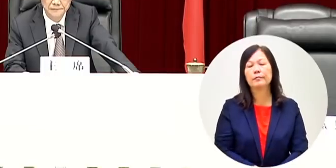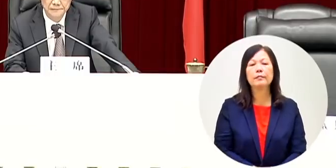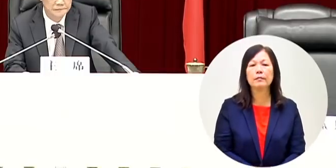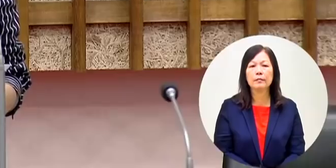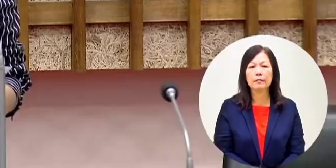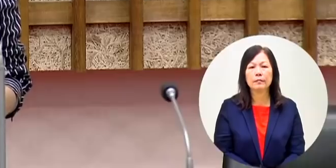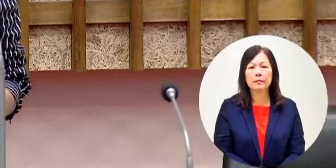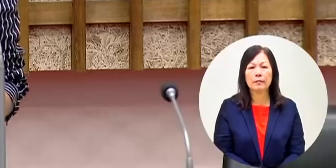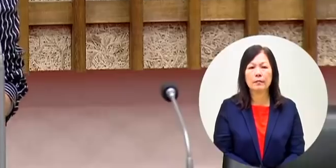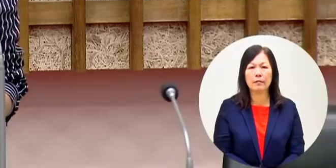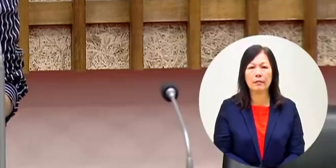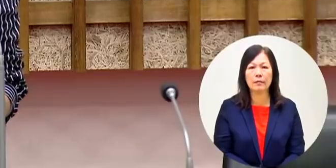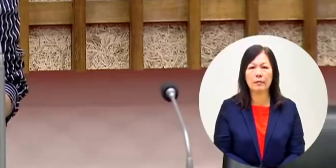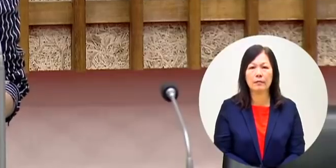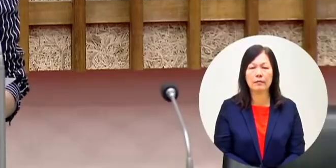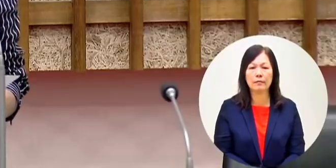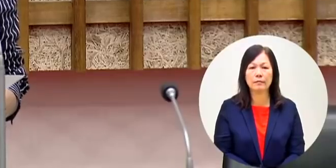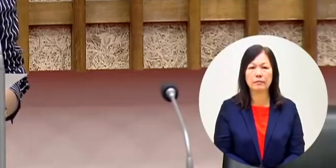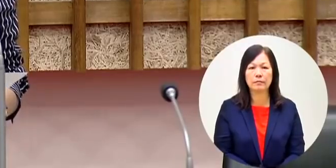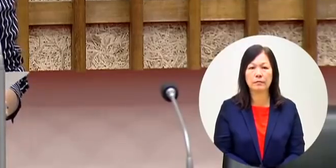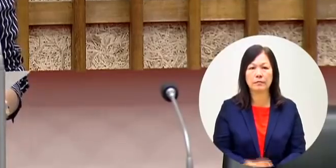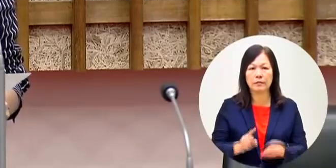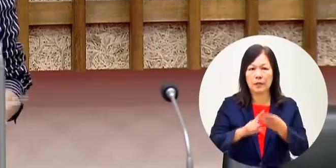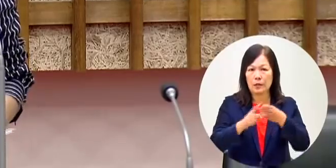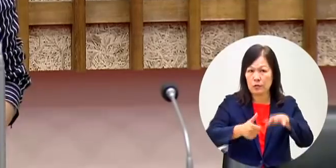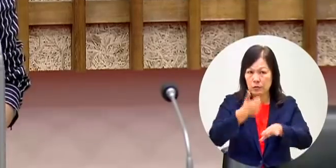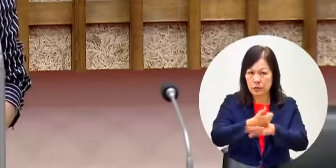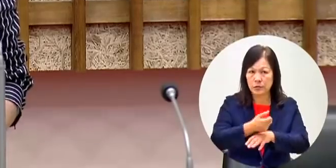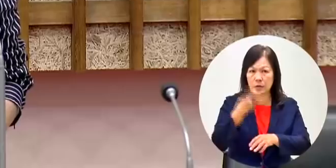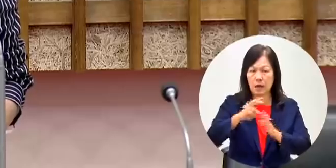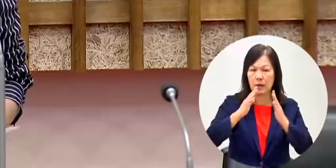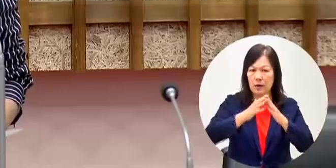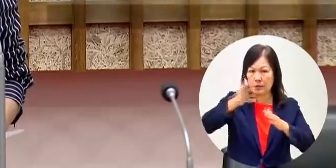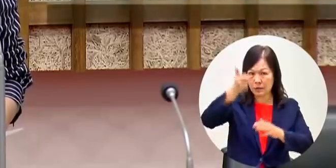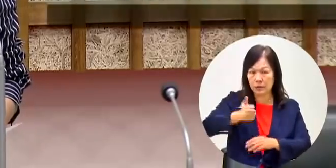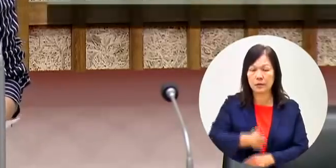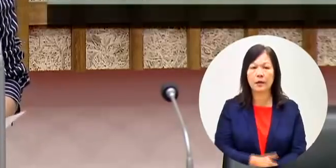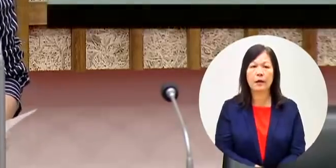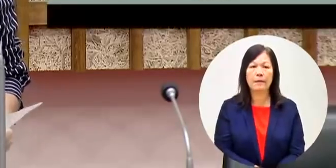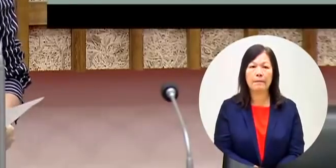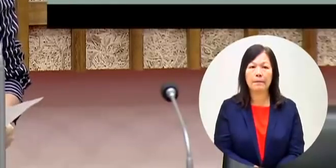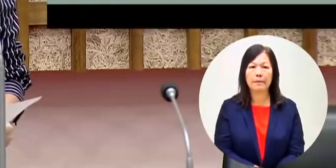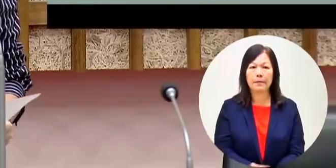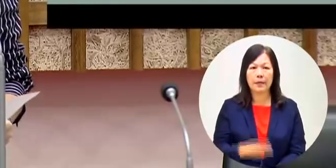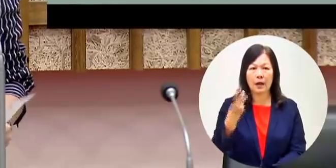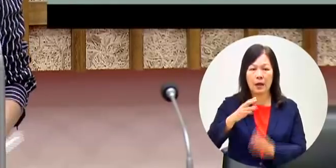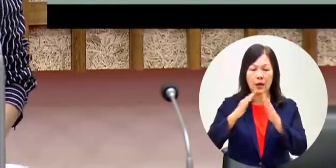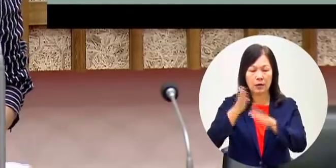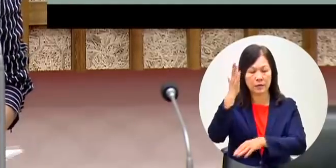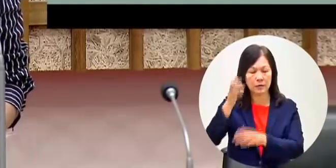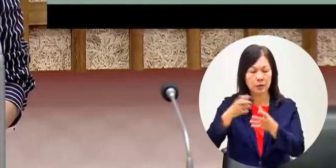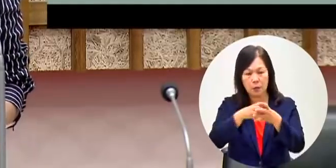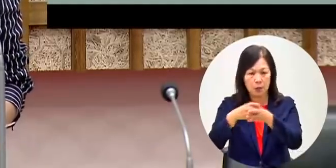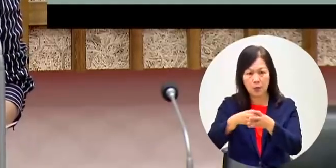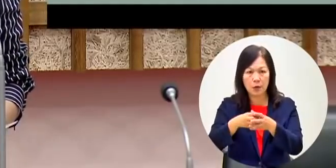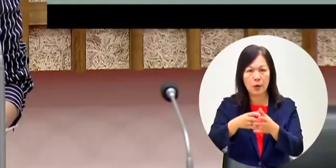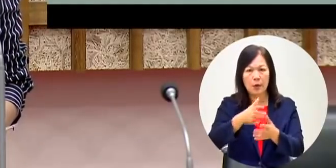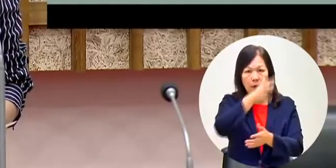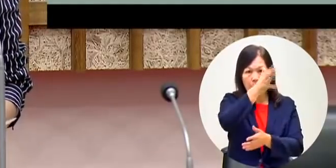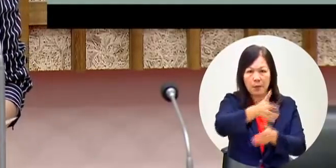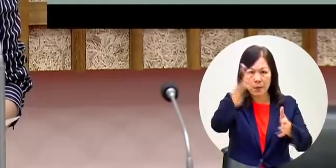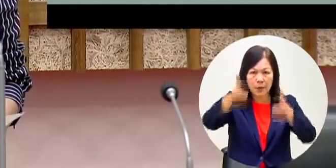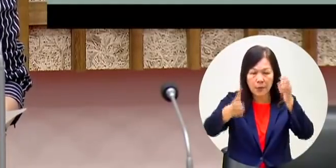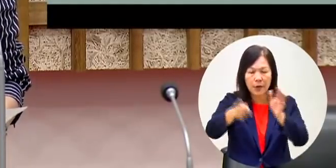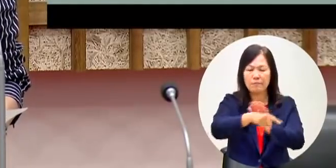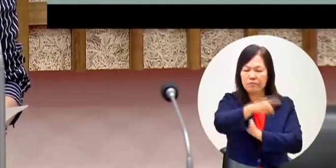主席，我们市长以及我们市府各局处首长同仁，大家午安，大家好，我是新